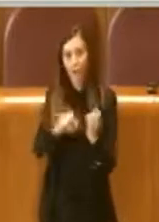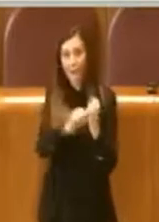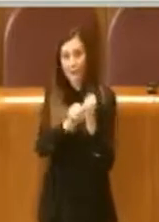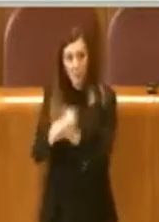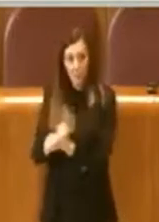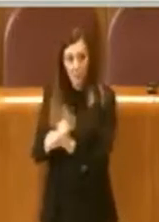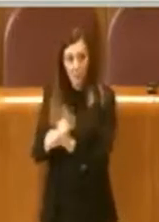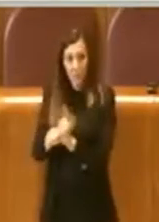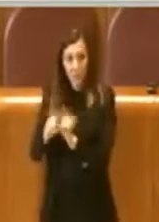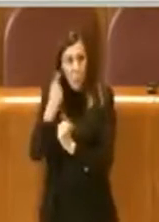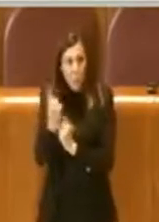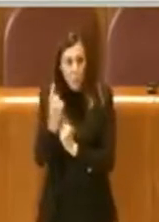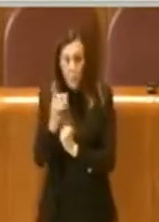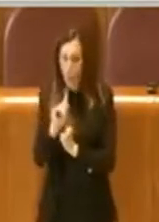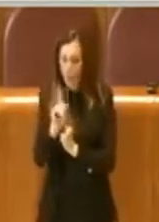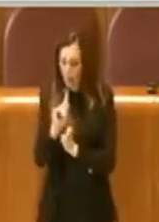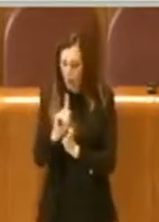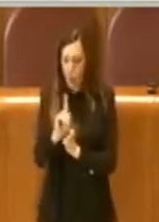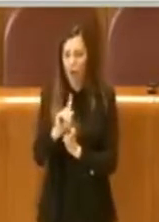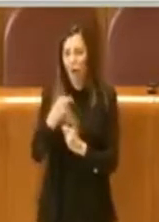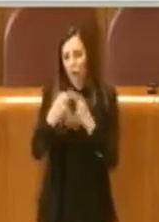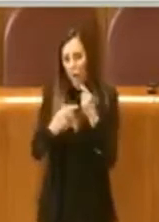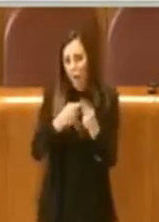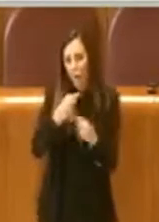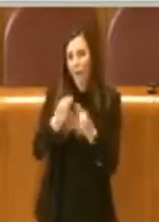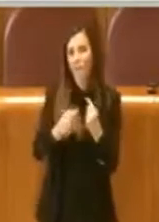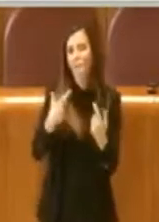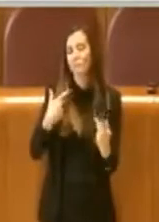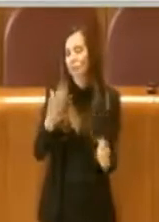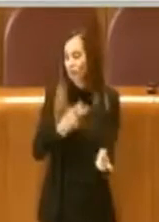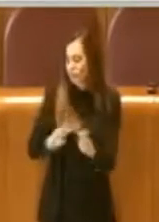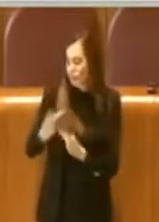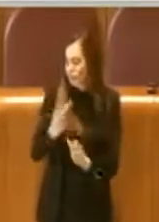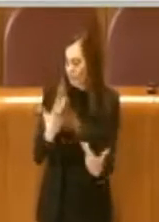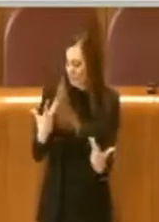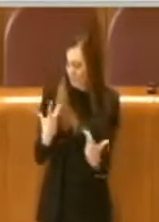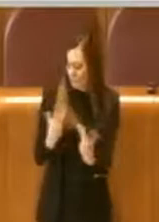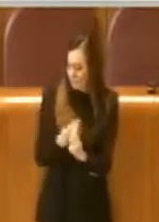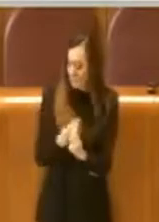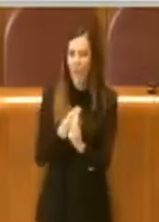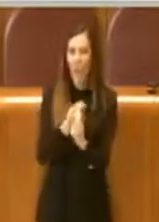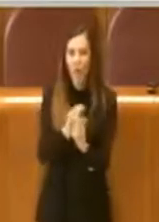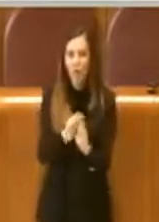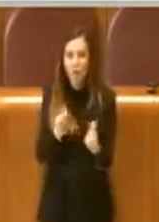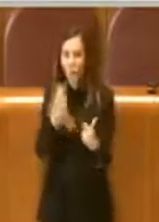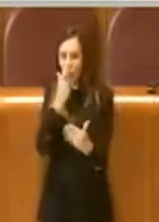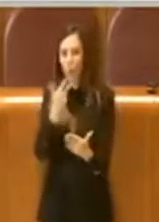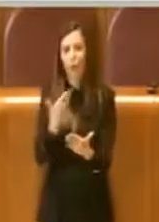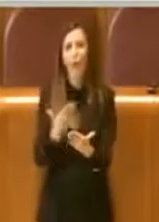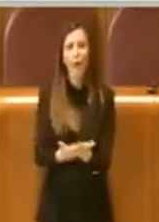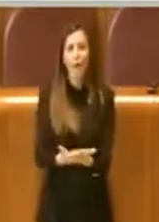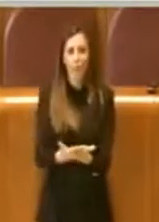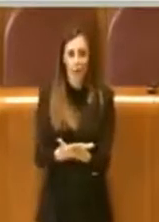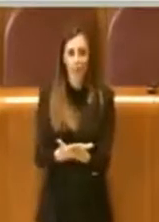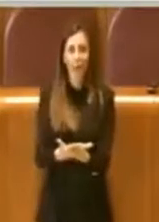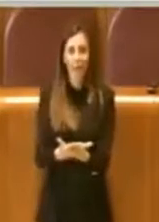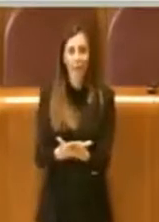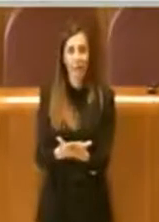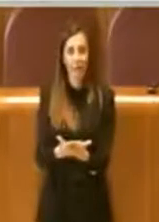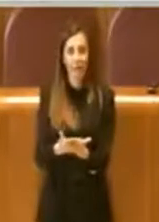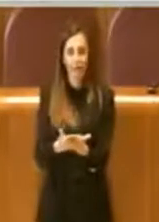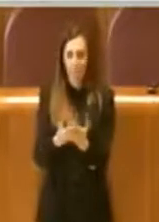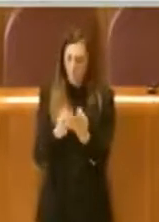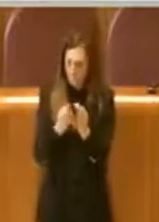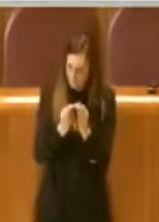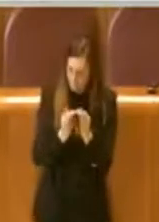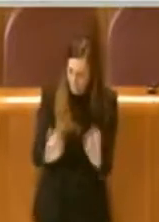istituzioni, proprio per cercare insieme delle soluzioni che possano, nel rispetto